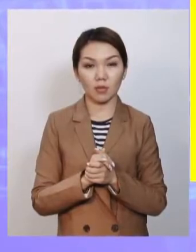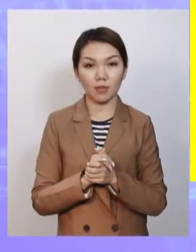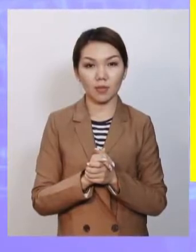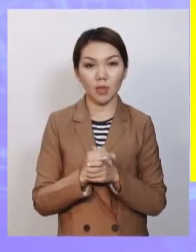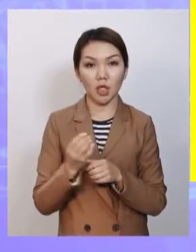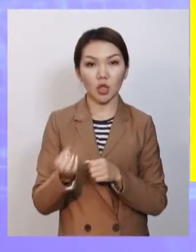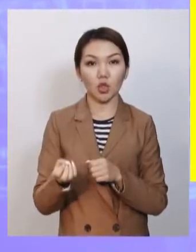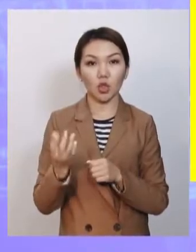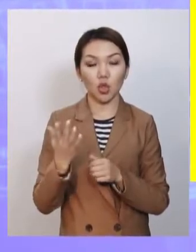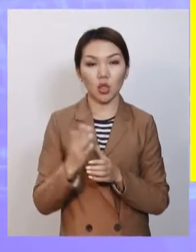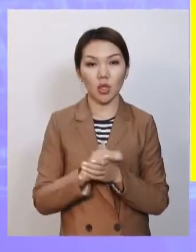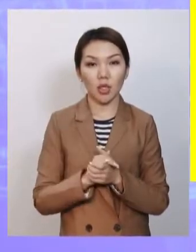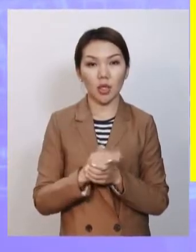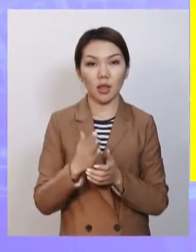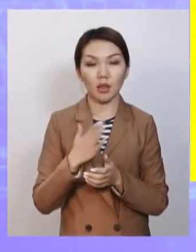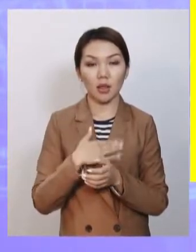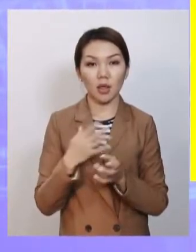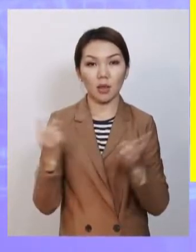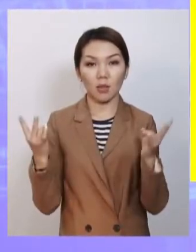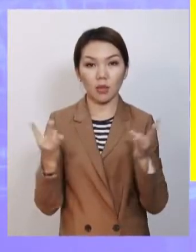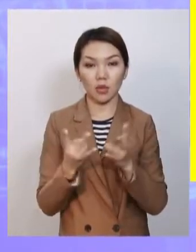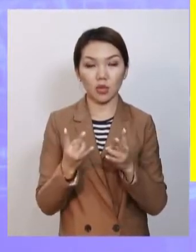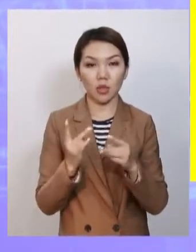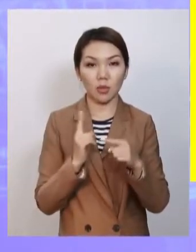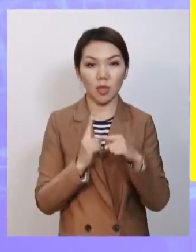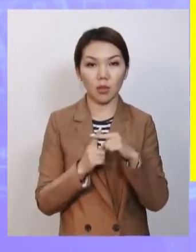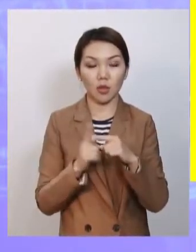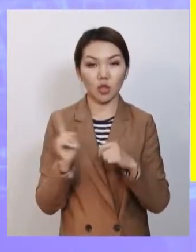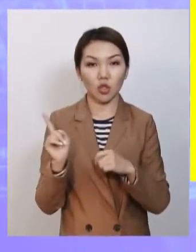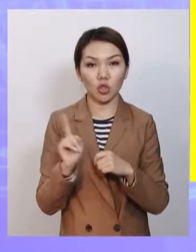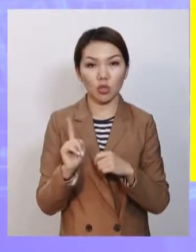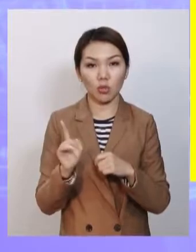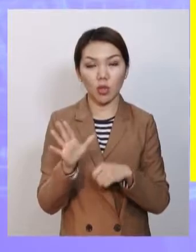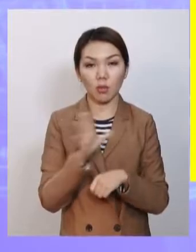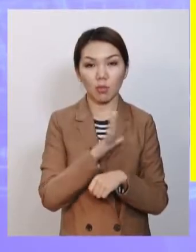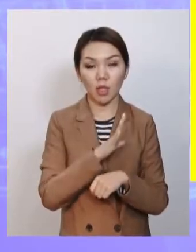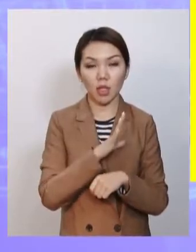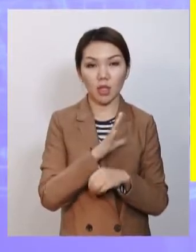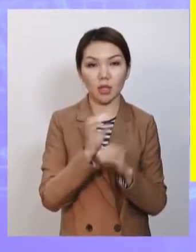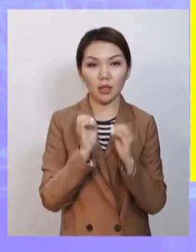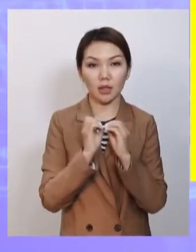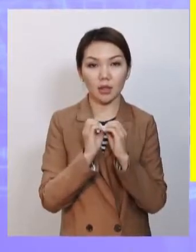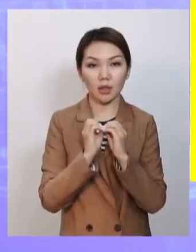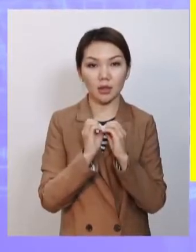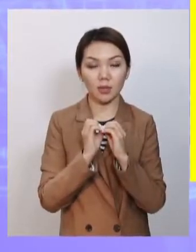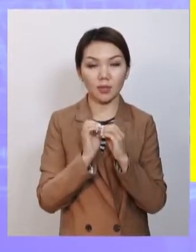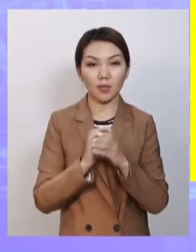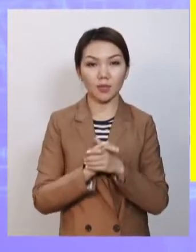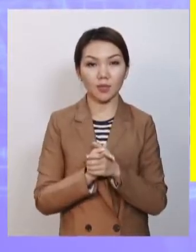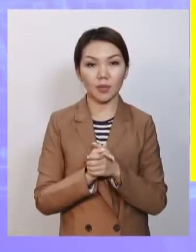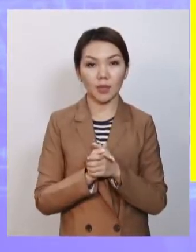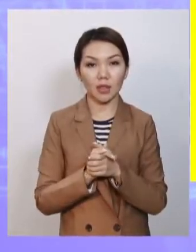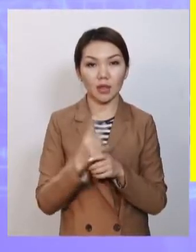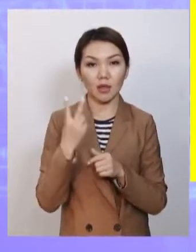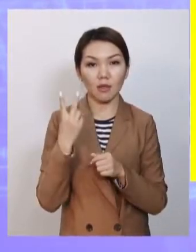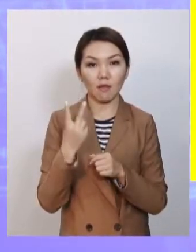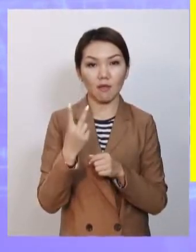сколько нам надо прибавить чтобы получилось 10 2